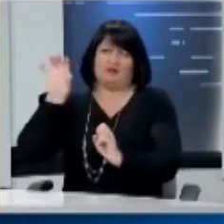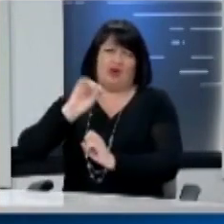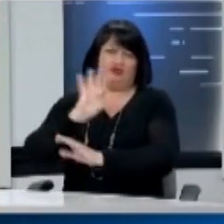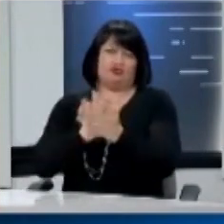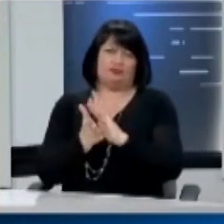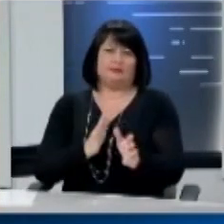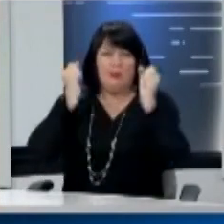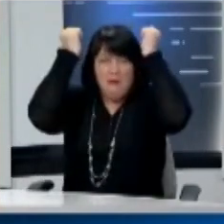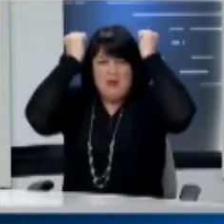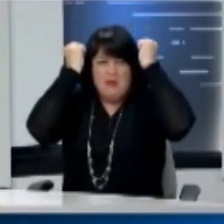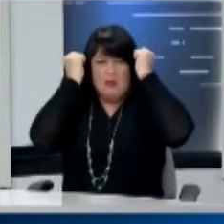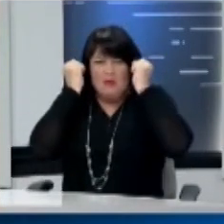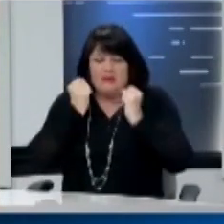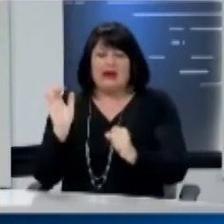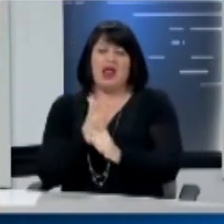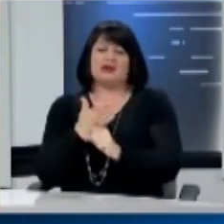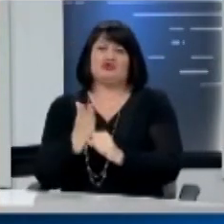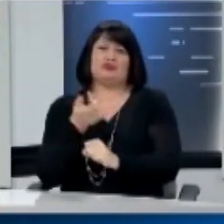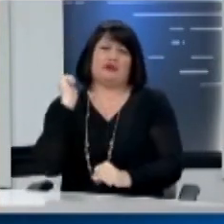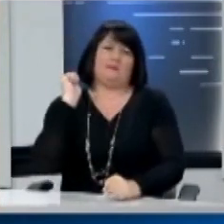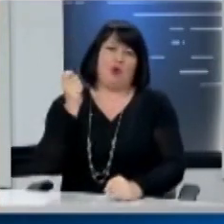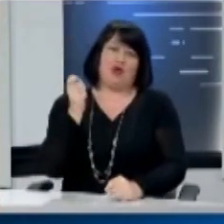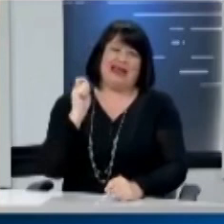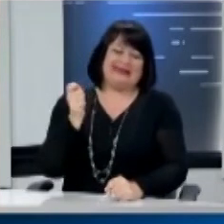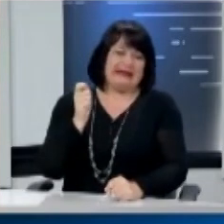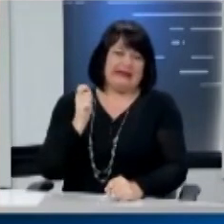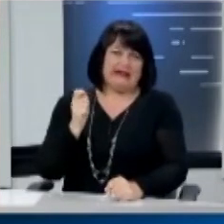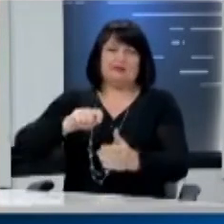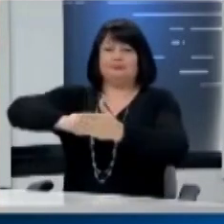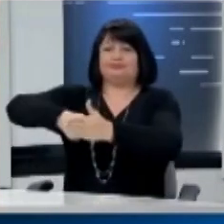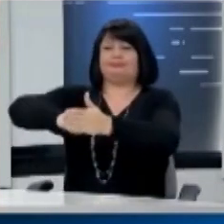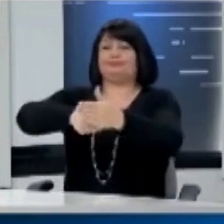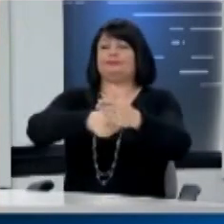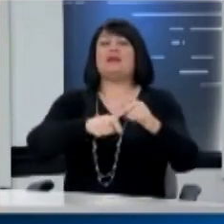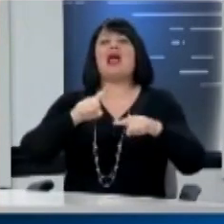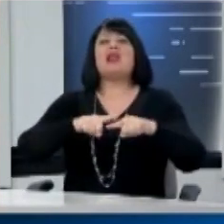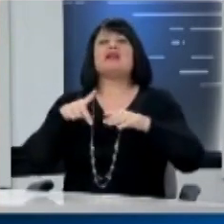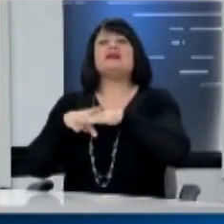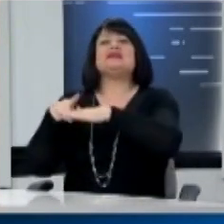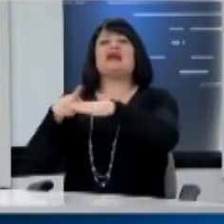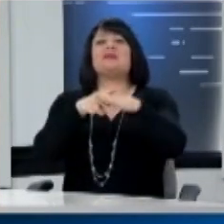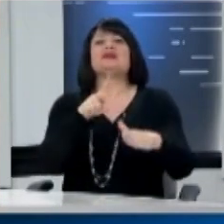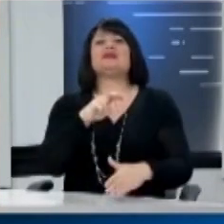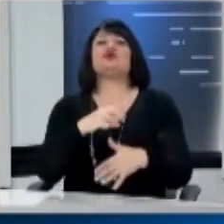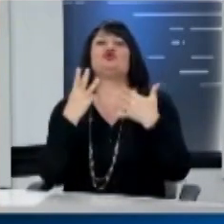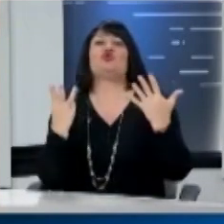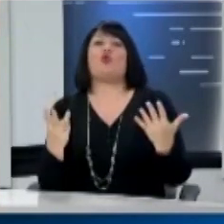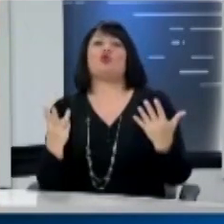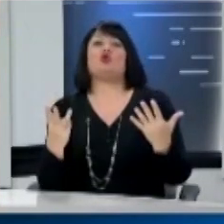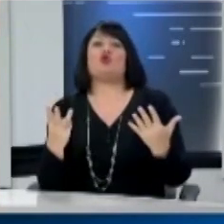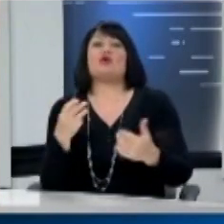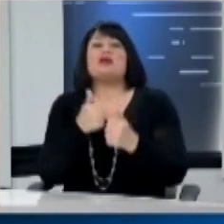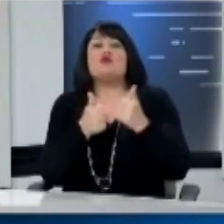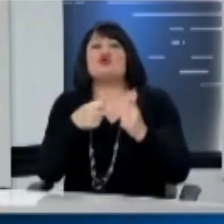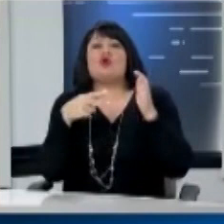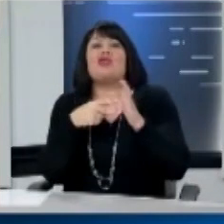Αποκορύφωμα της καταστροφικής αυτής πολιτικής ήταν το κλείσιμο των ελληνικών τραπεζών την 28η Ιουνίου